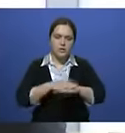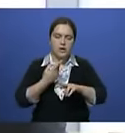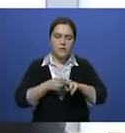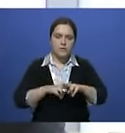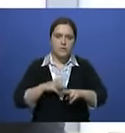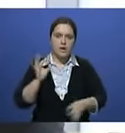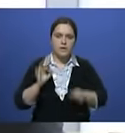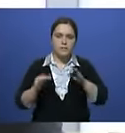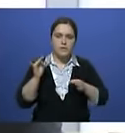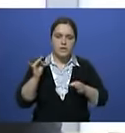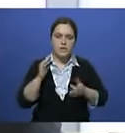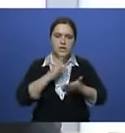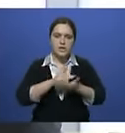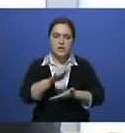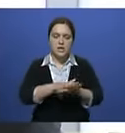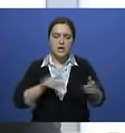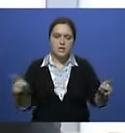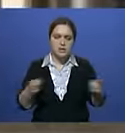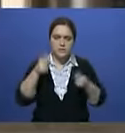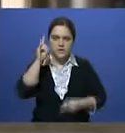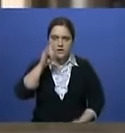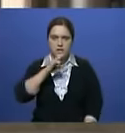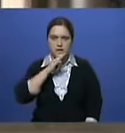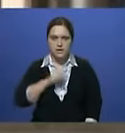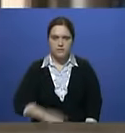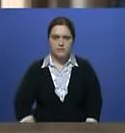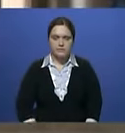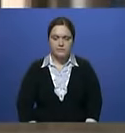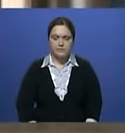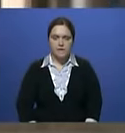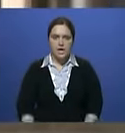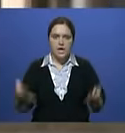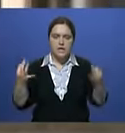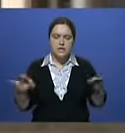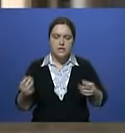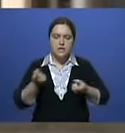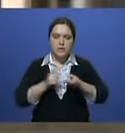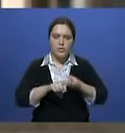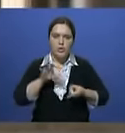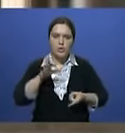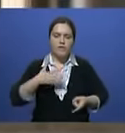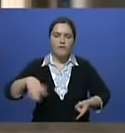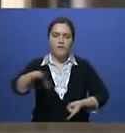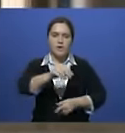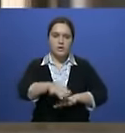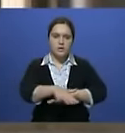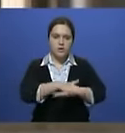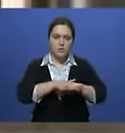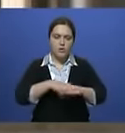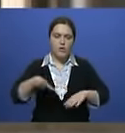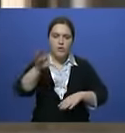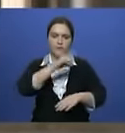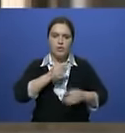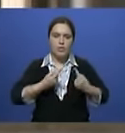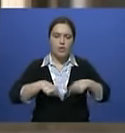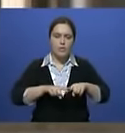и фактором дальнейшего развития Казахстана независимость зависит от всех нас вместе взятых от нашего всего общества